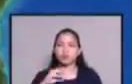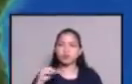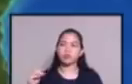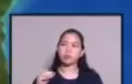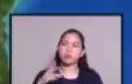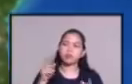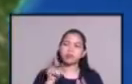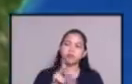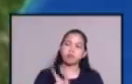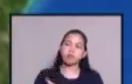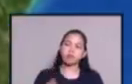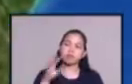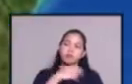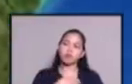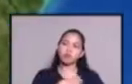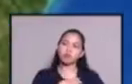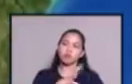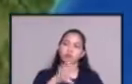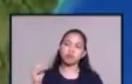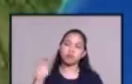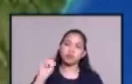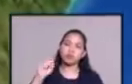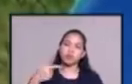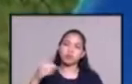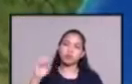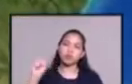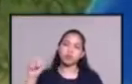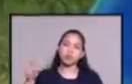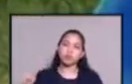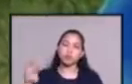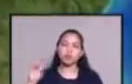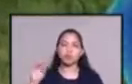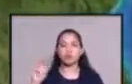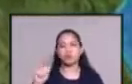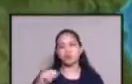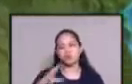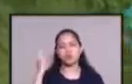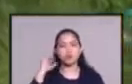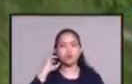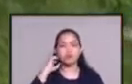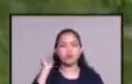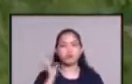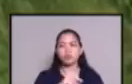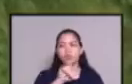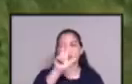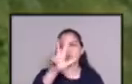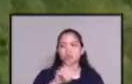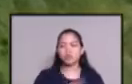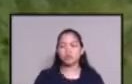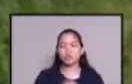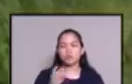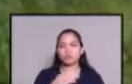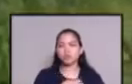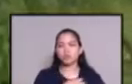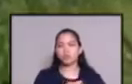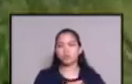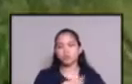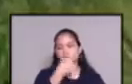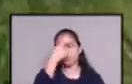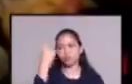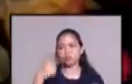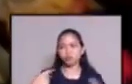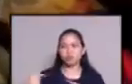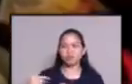ang napatay ng militar sa barangay Iniladan sa Sharif Saidona Mustafa, Maguindanao. 3 naman ang nasawing sundalo. Dahil sa mga